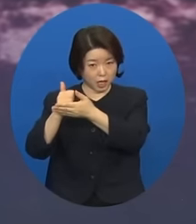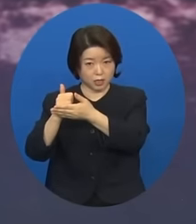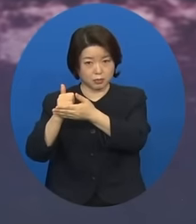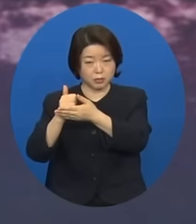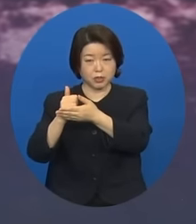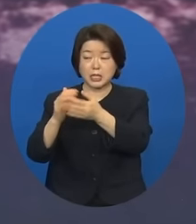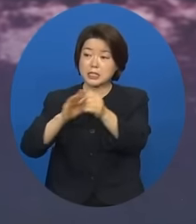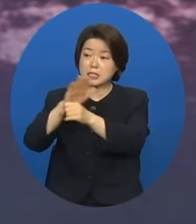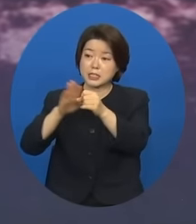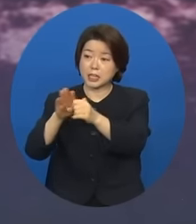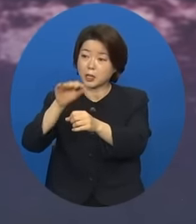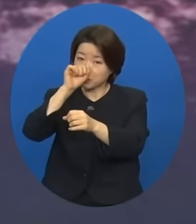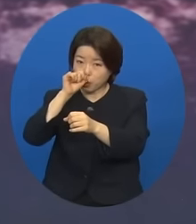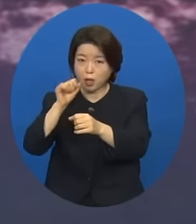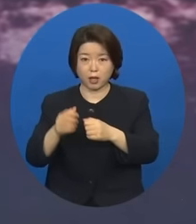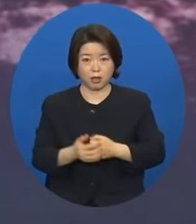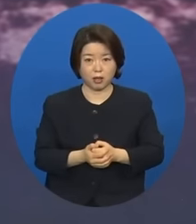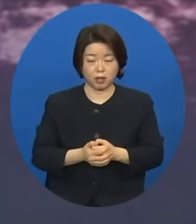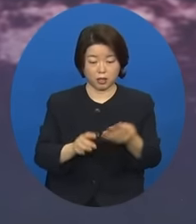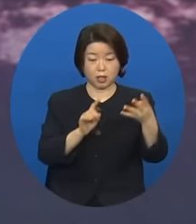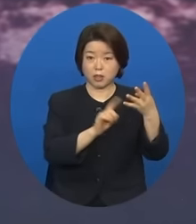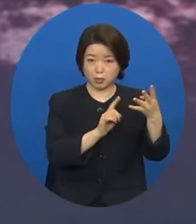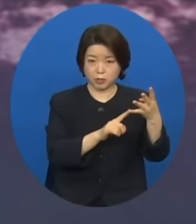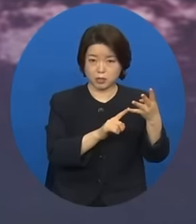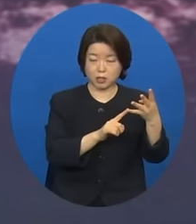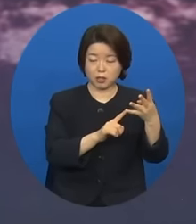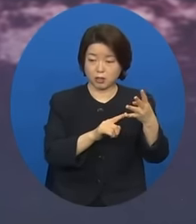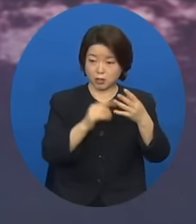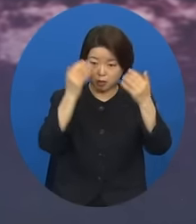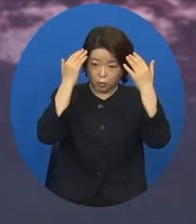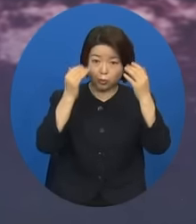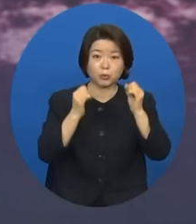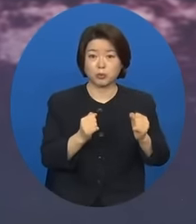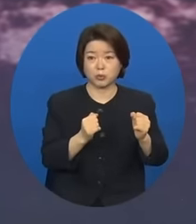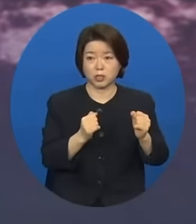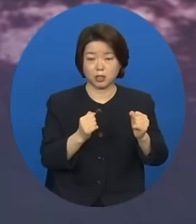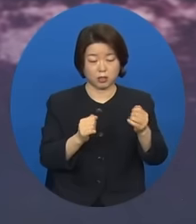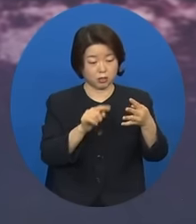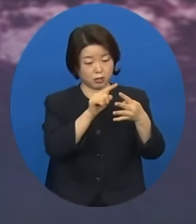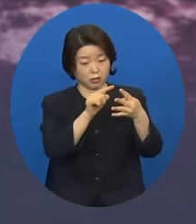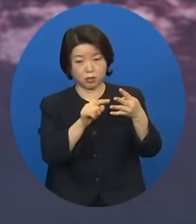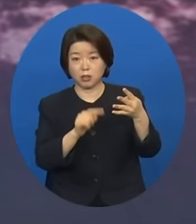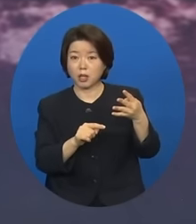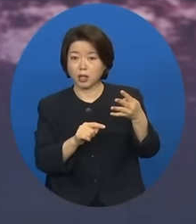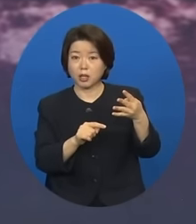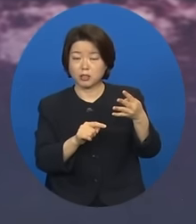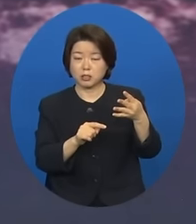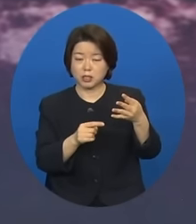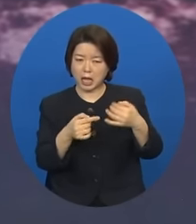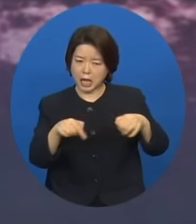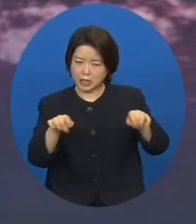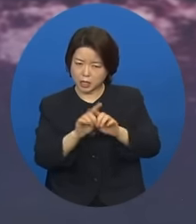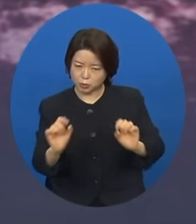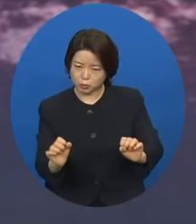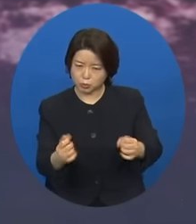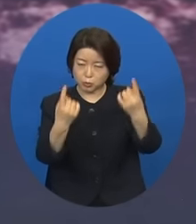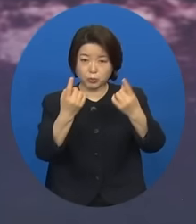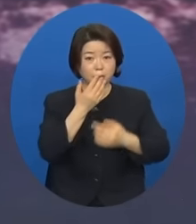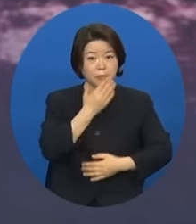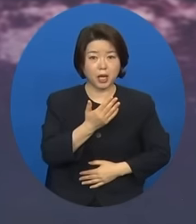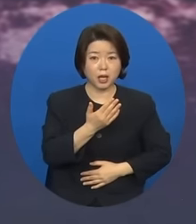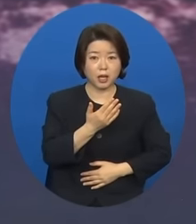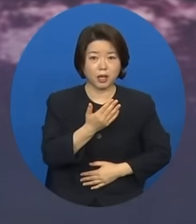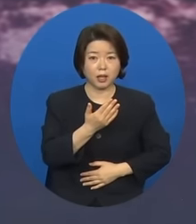사랑이시고 하나님 선하시다 근데네 번째가 고통이 존재한다 이게네 가지가 공존할 수 있냐